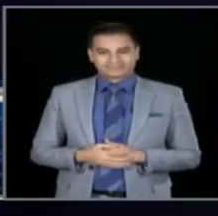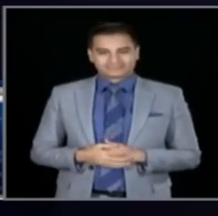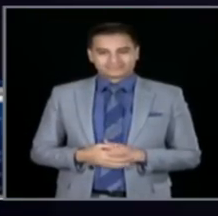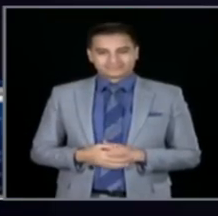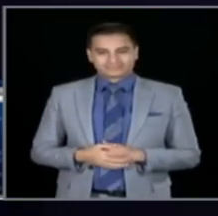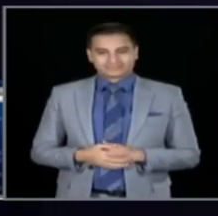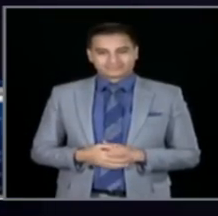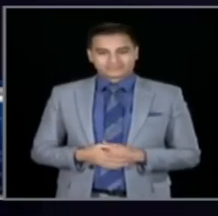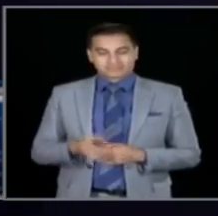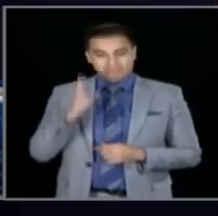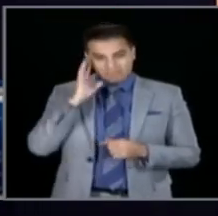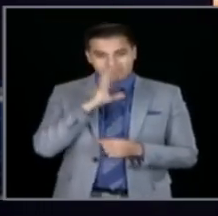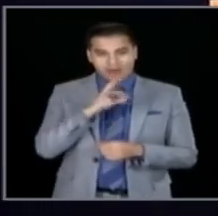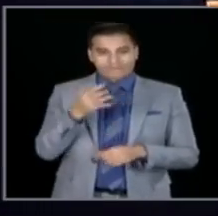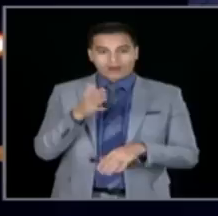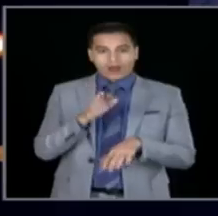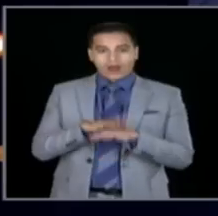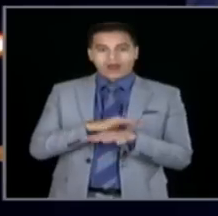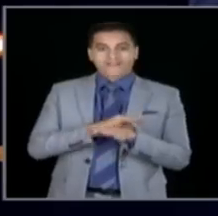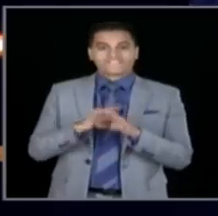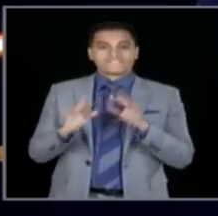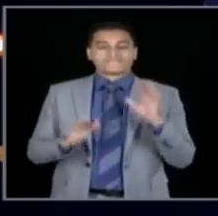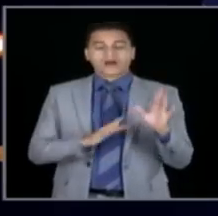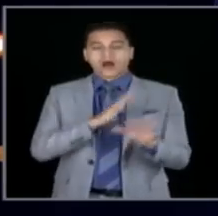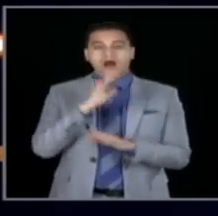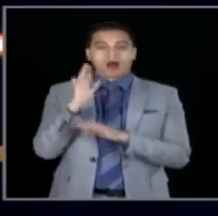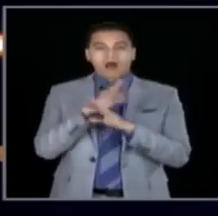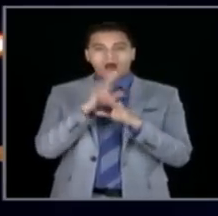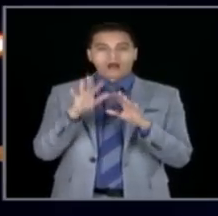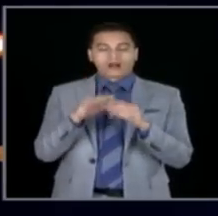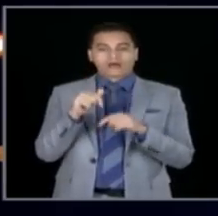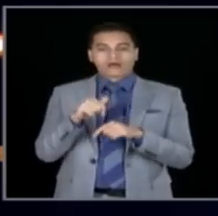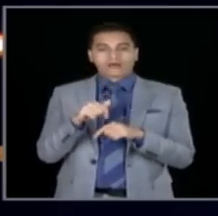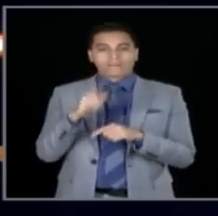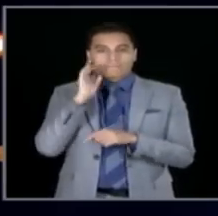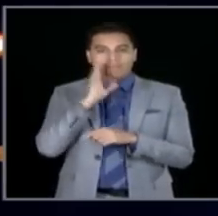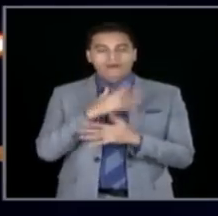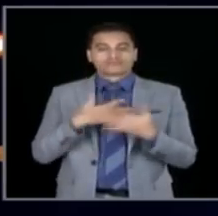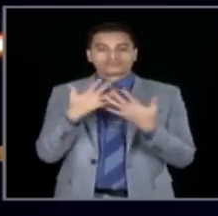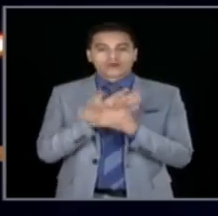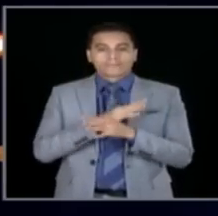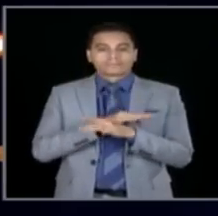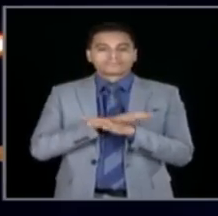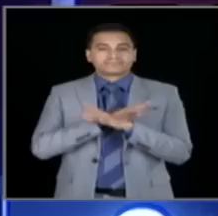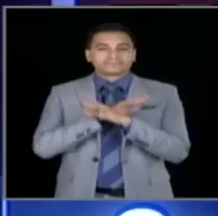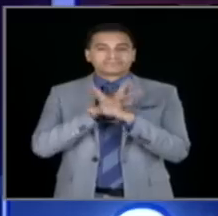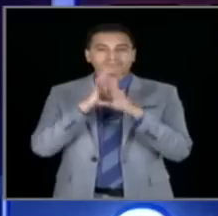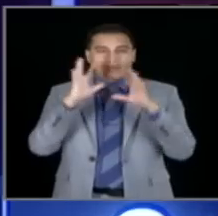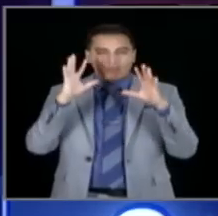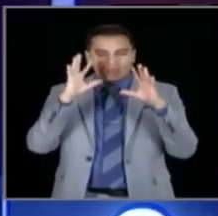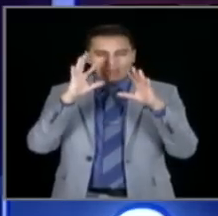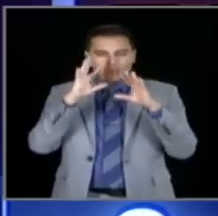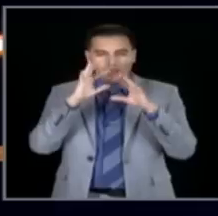الدخان الناتج عن حرق الفحم في البيوت والمصانع كان بيختلط بالضباب في